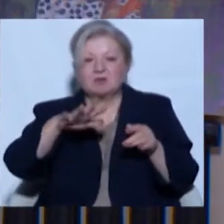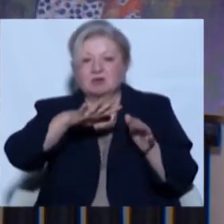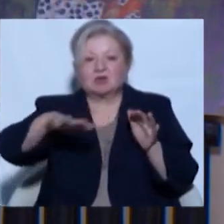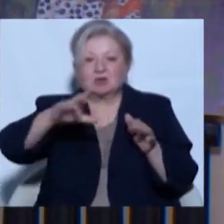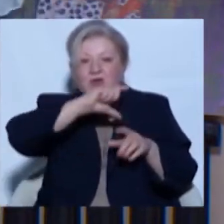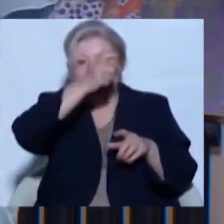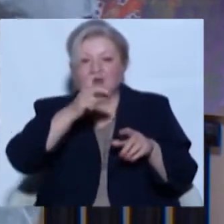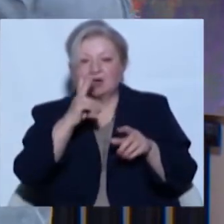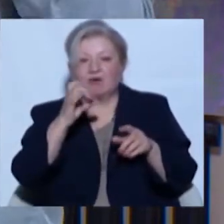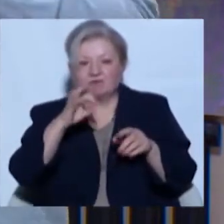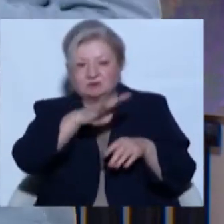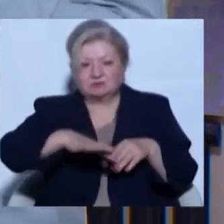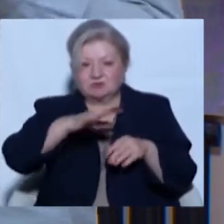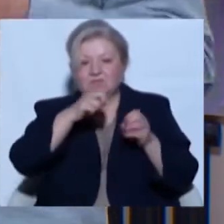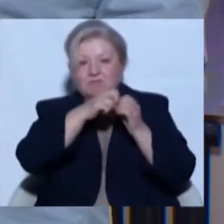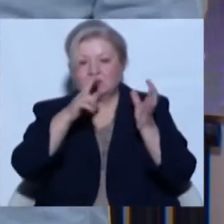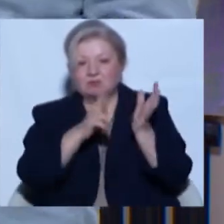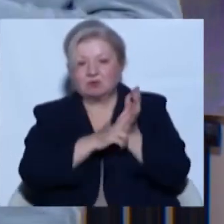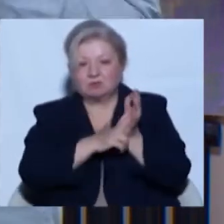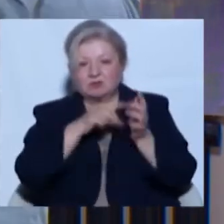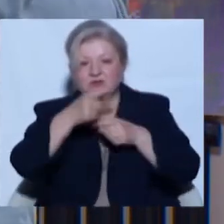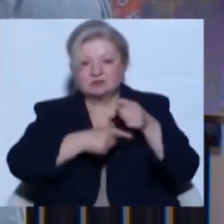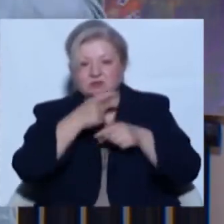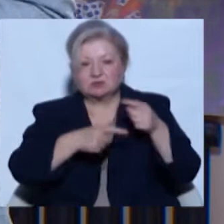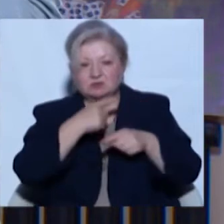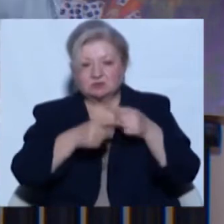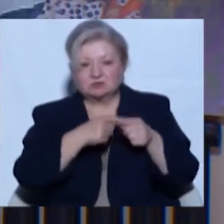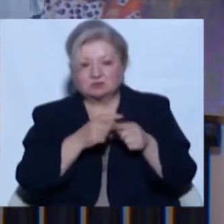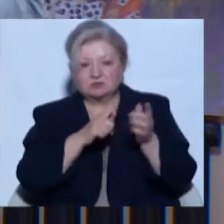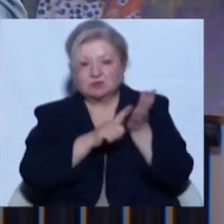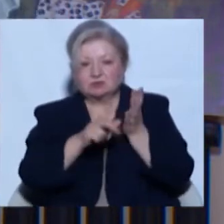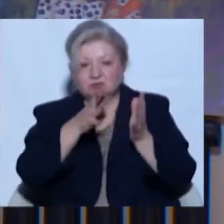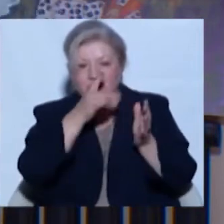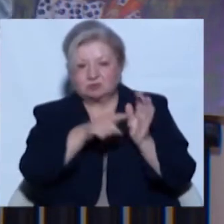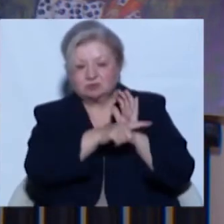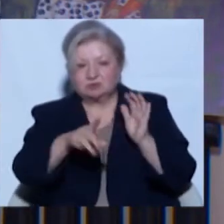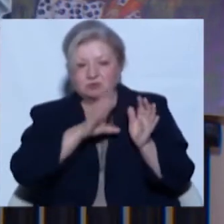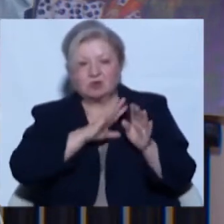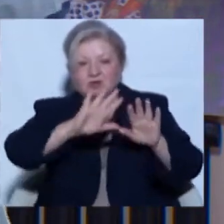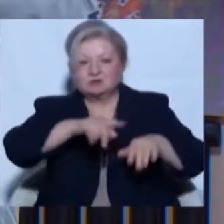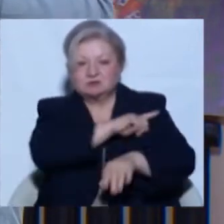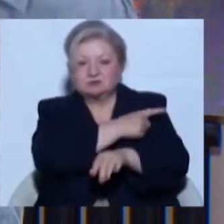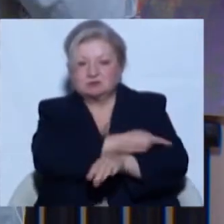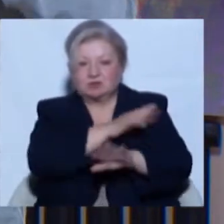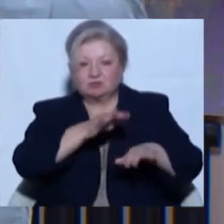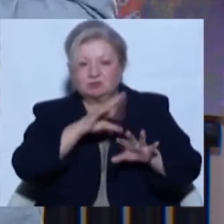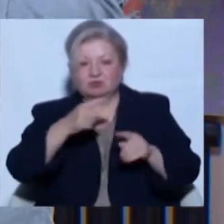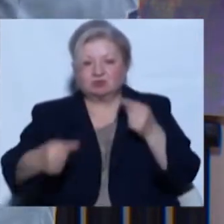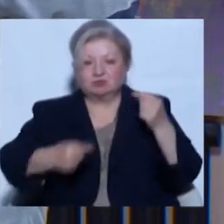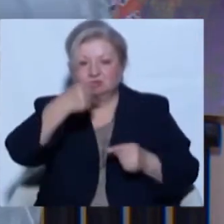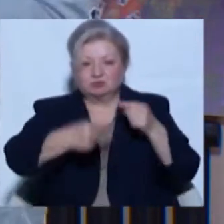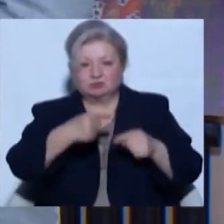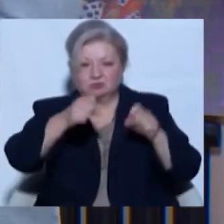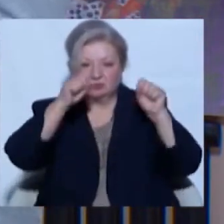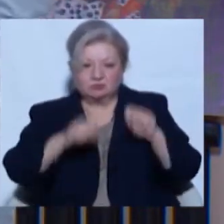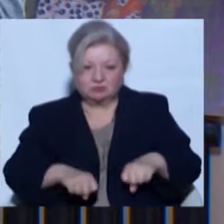მალე მე-18 საუკუნის 50-იან წლებში აღარ ჰყავდა ძალა, რომელიც მას კონკურენციას გაუწევდა